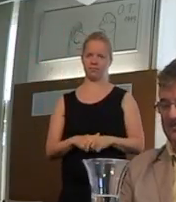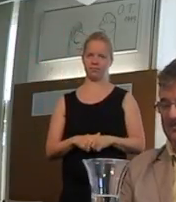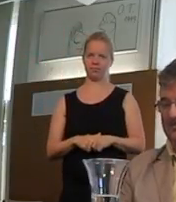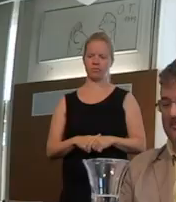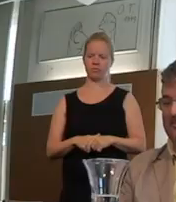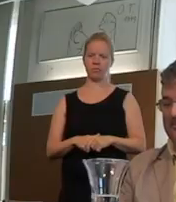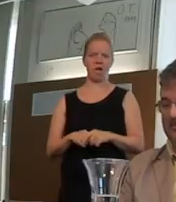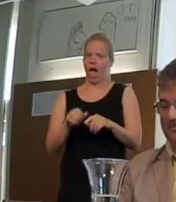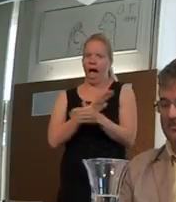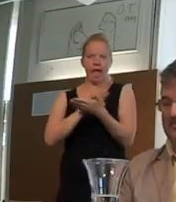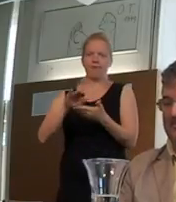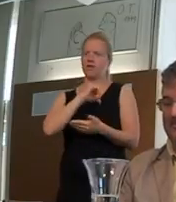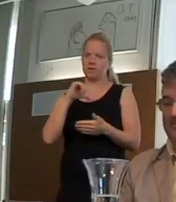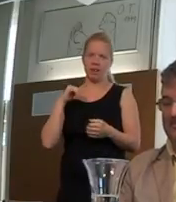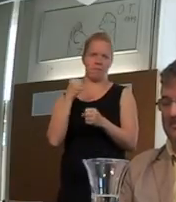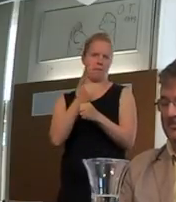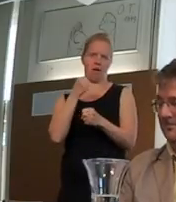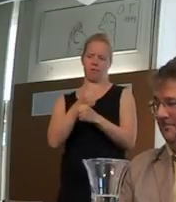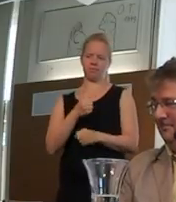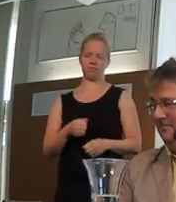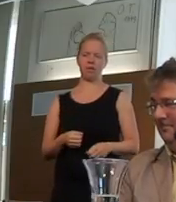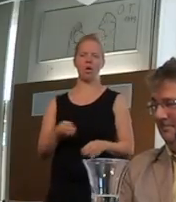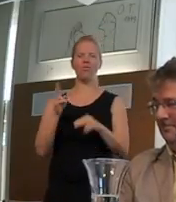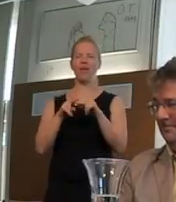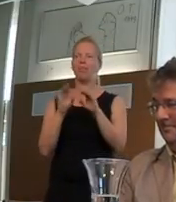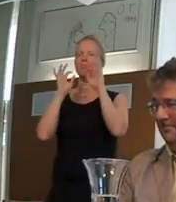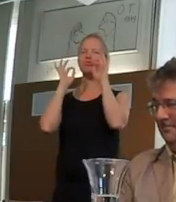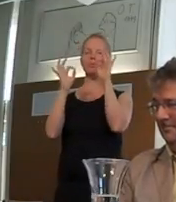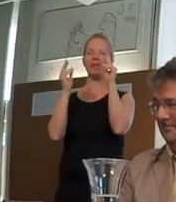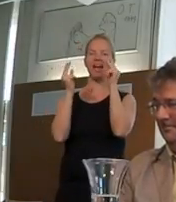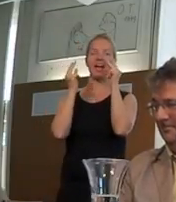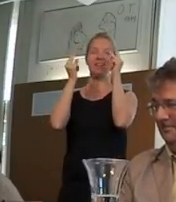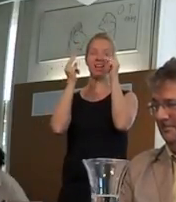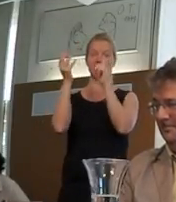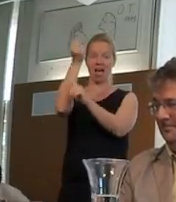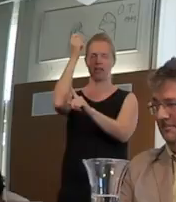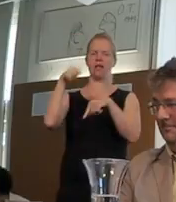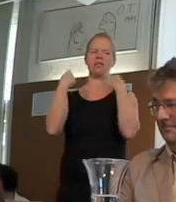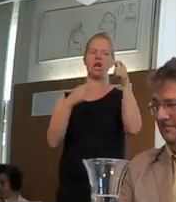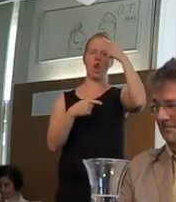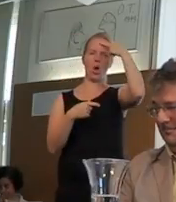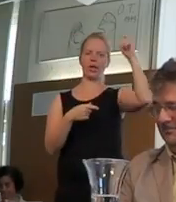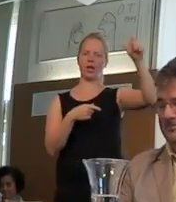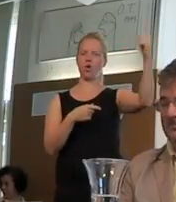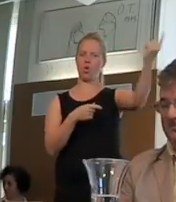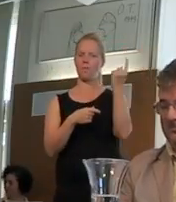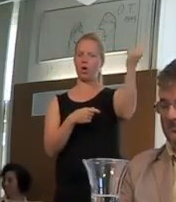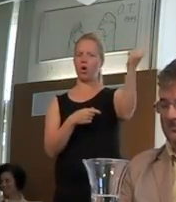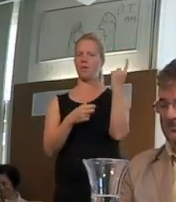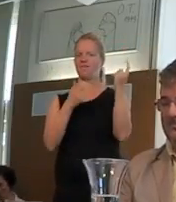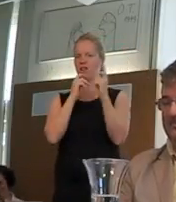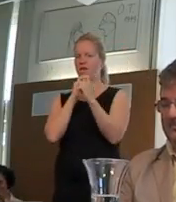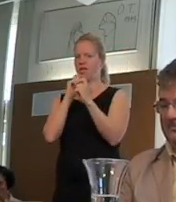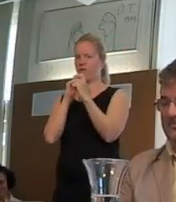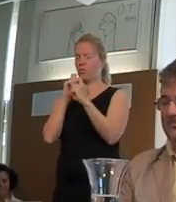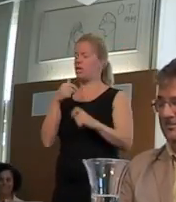es einfach selber. Und wenn du eine gewisse Relevanz erreicht hast, dann kommen auch die Leute zu dir und wollen von dir Interviews hören. Das glaube